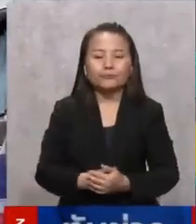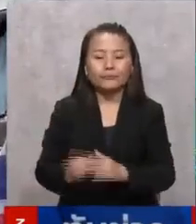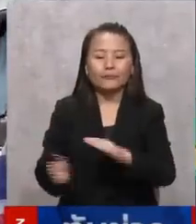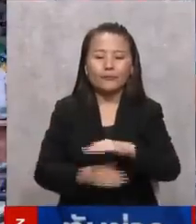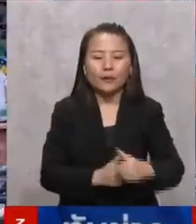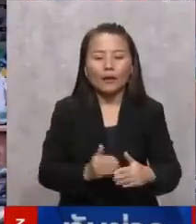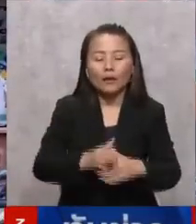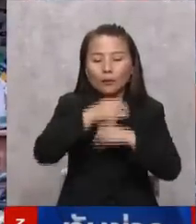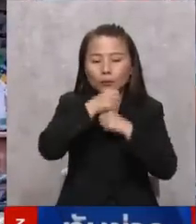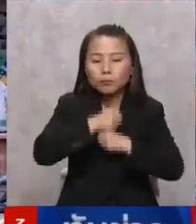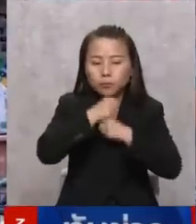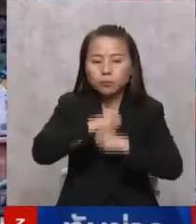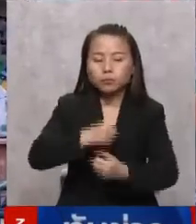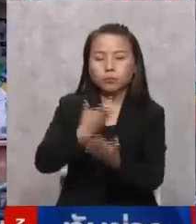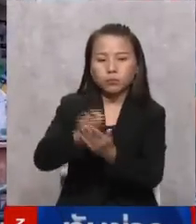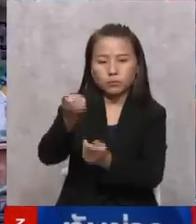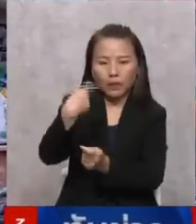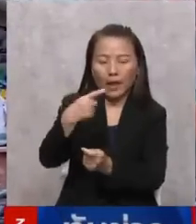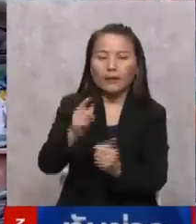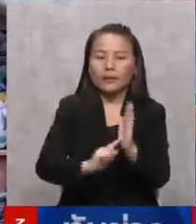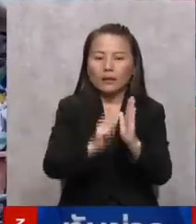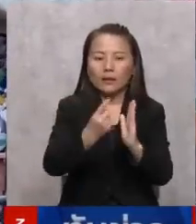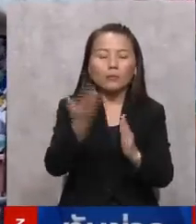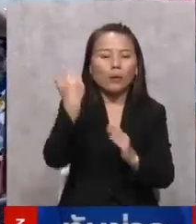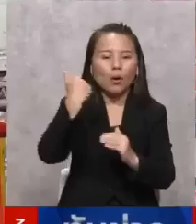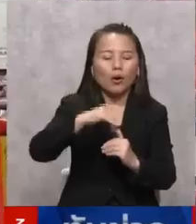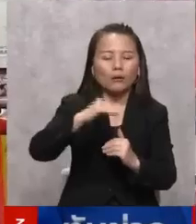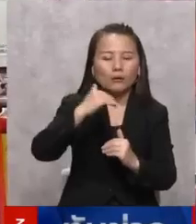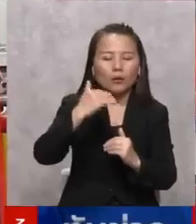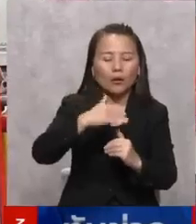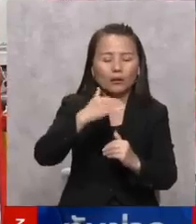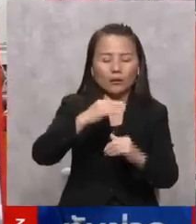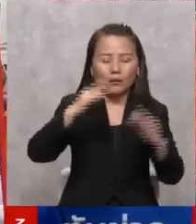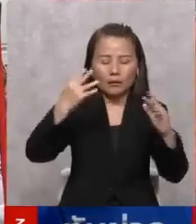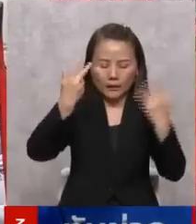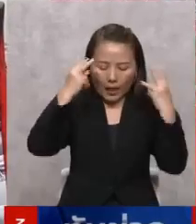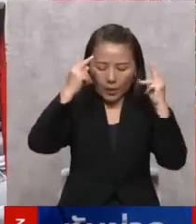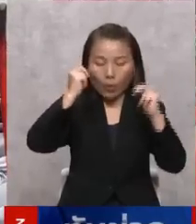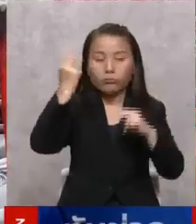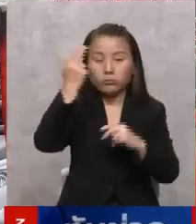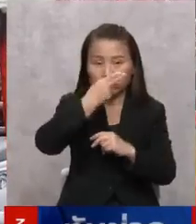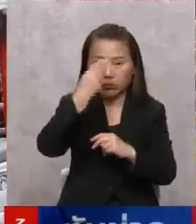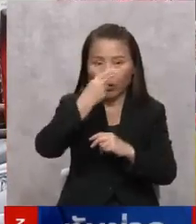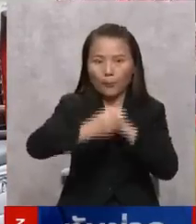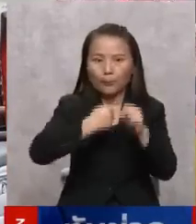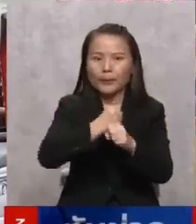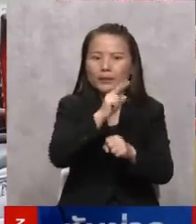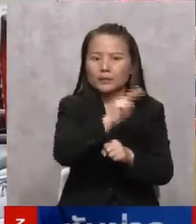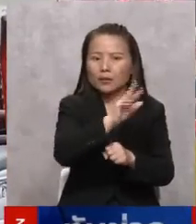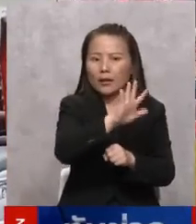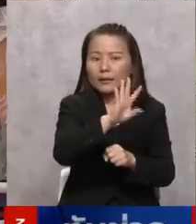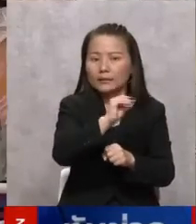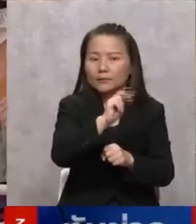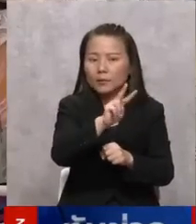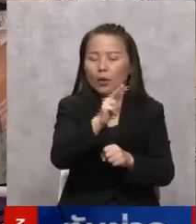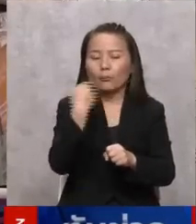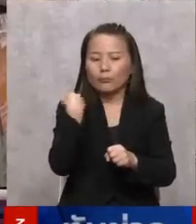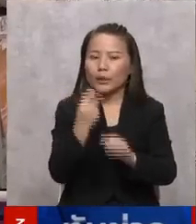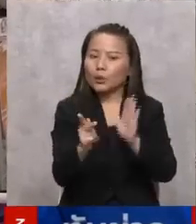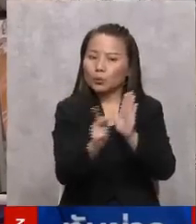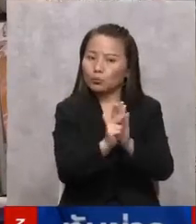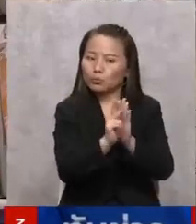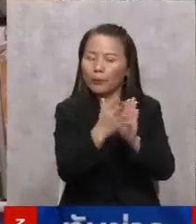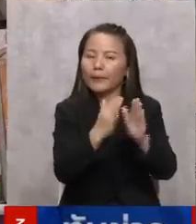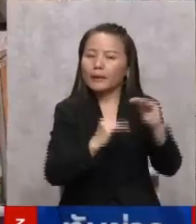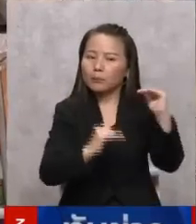ชีพผู้สูงอายุเกิดขึ้นตั้งแต่สมัยรัฐบาลของนายอภิสิทธิ์เวชชาชีวะเมื่อปี2552โดยไม่มีเงื่อนไขหรือคุณสมบั